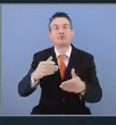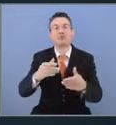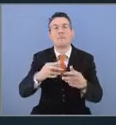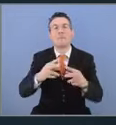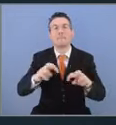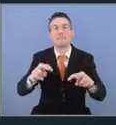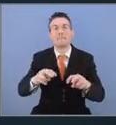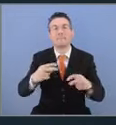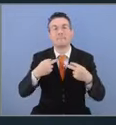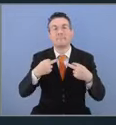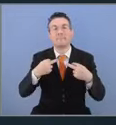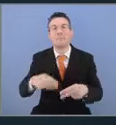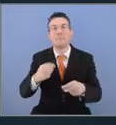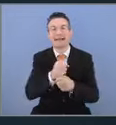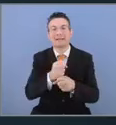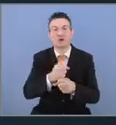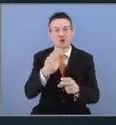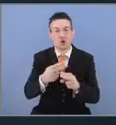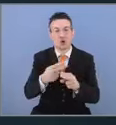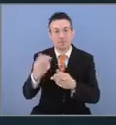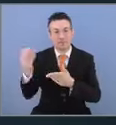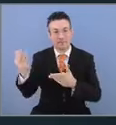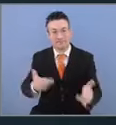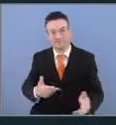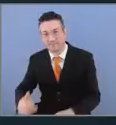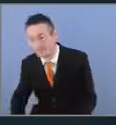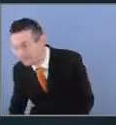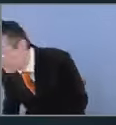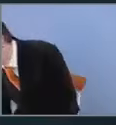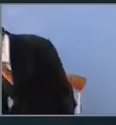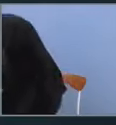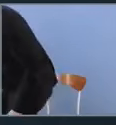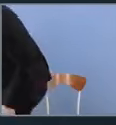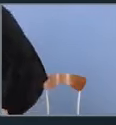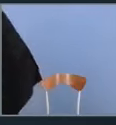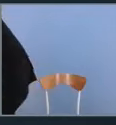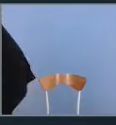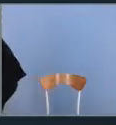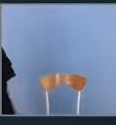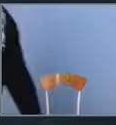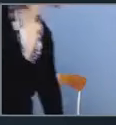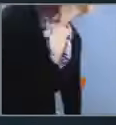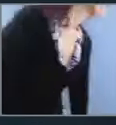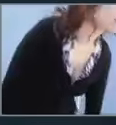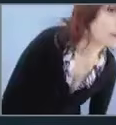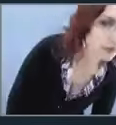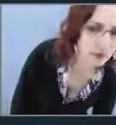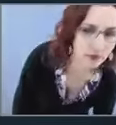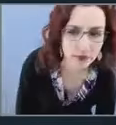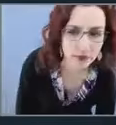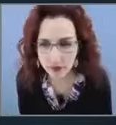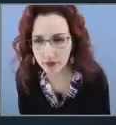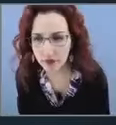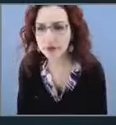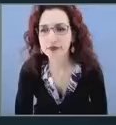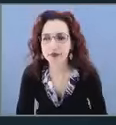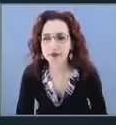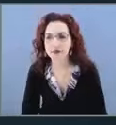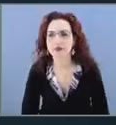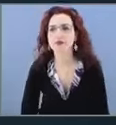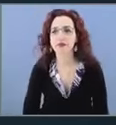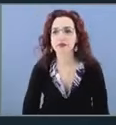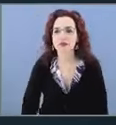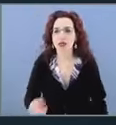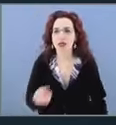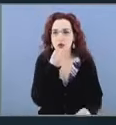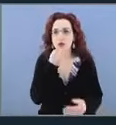benvenuta. Buongiorno, ringrazio gli organizzatori per avermi dato questa possibilità di intervenire. Chiaramente lo faccio dal